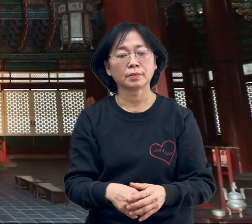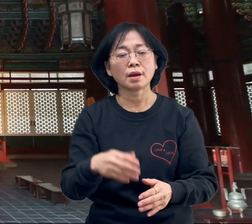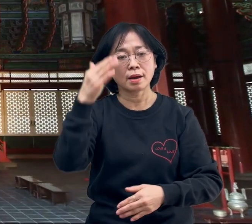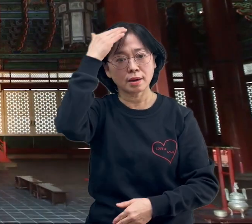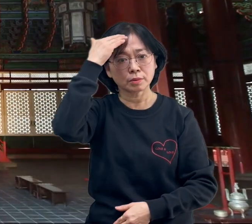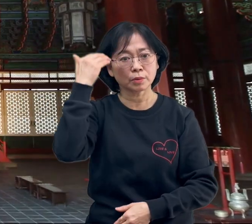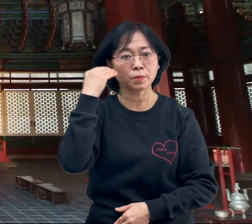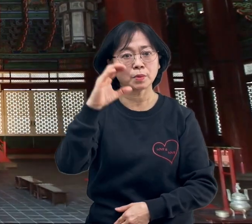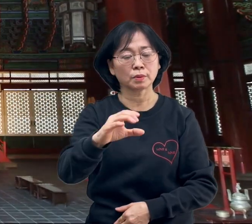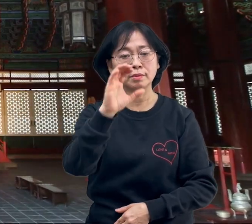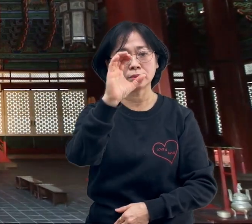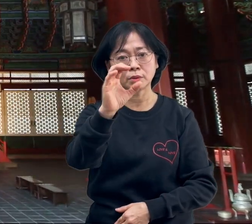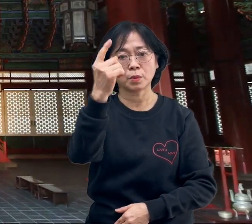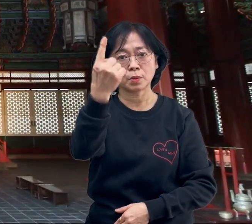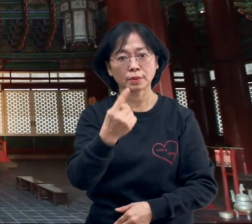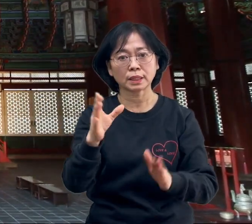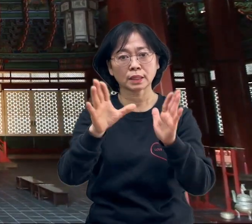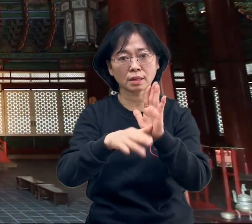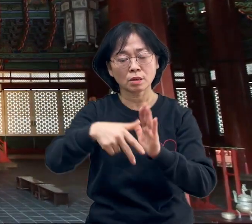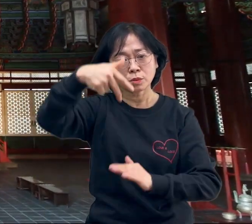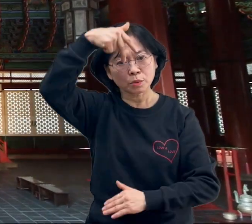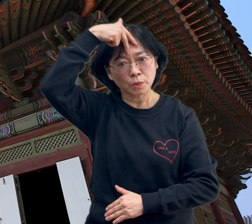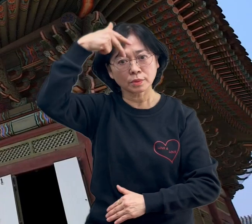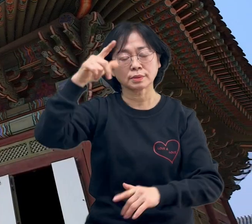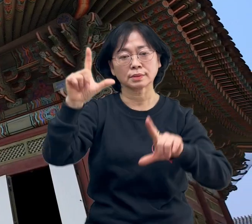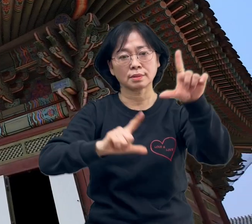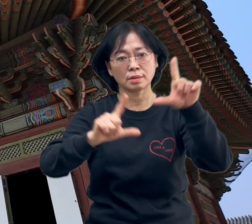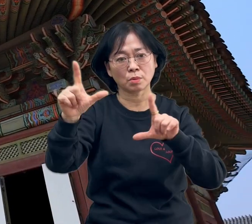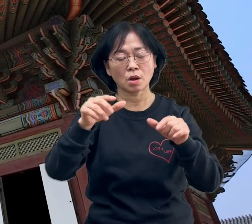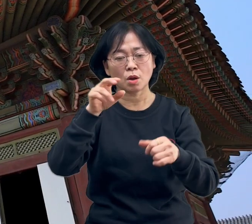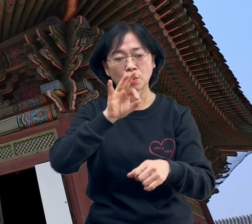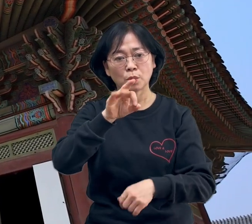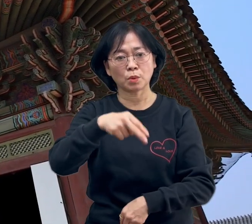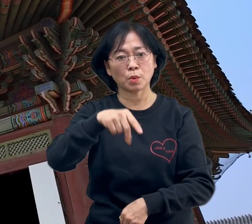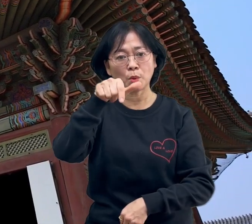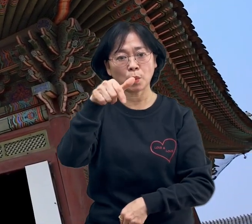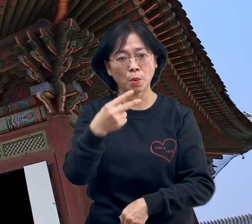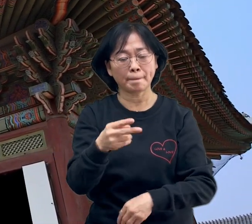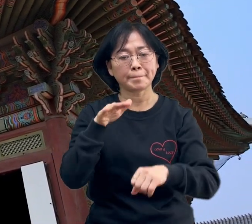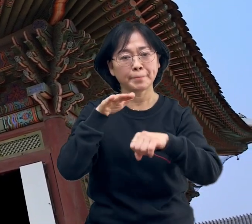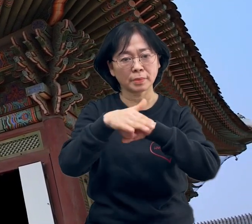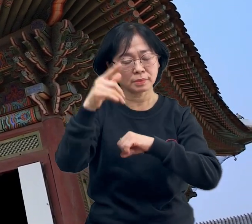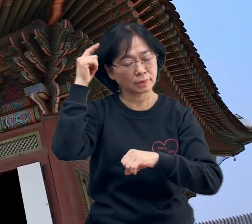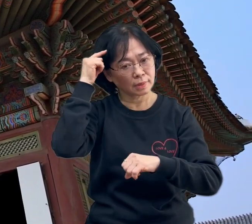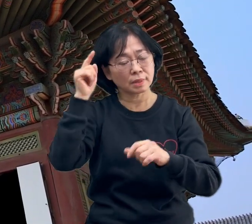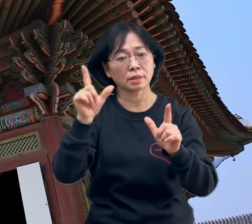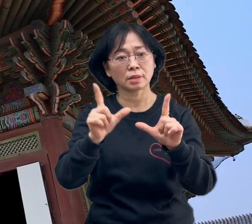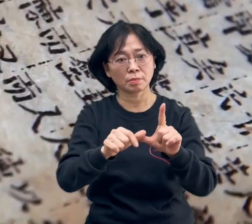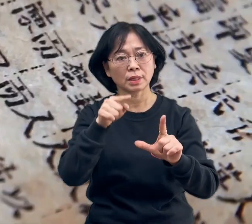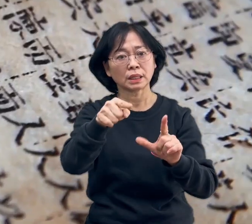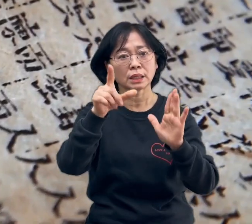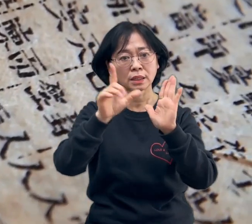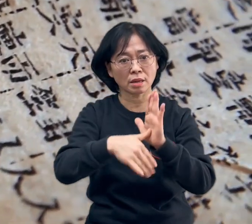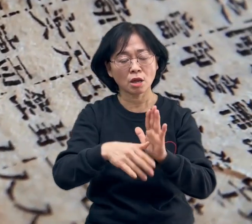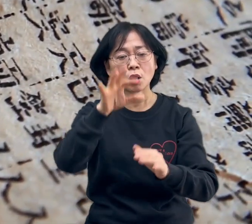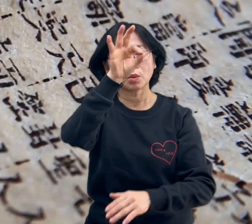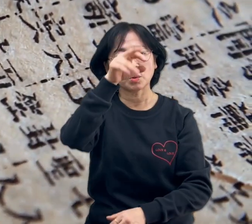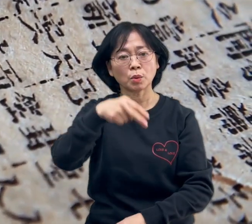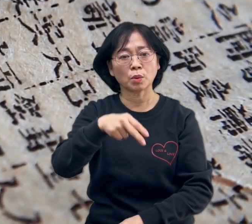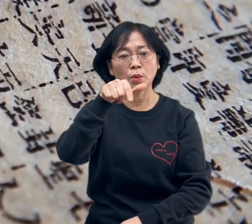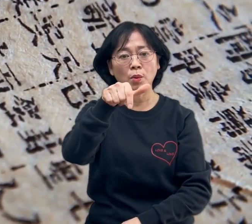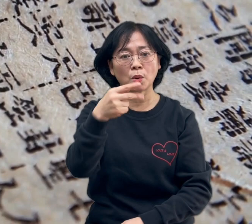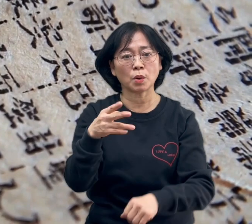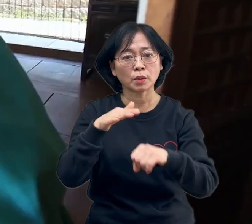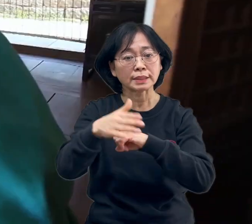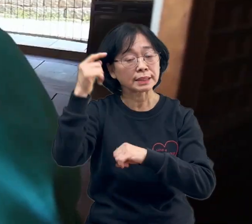열었습니다. 한편 천주교가 들어올 당시 조선시대는 유교 사상이 지배적이었습니다. 그런 환경에서